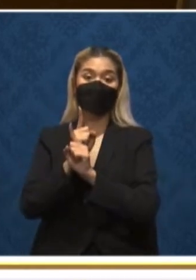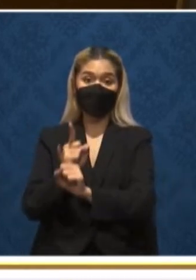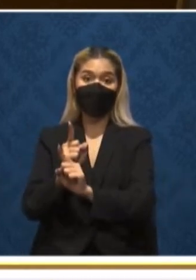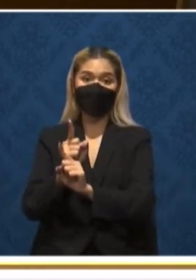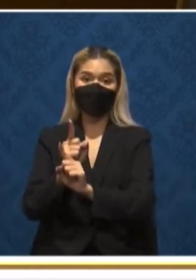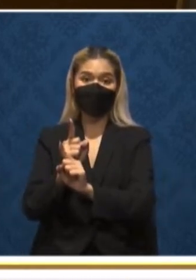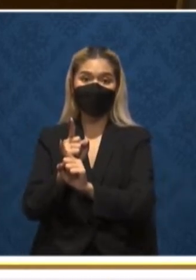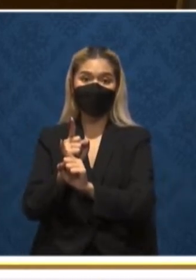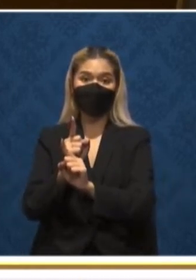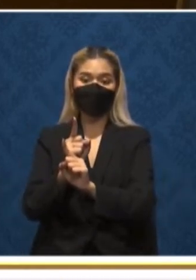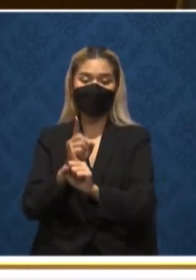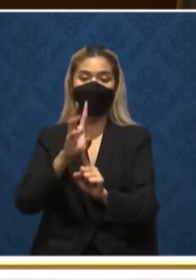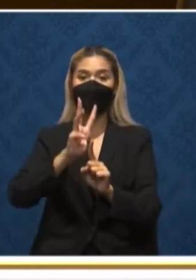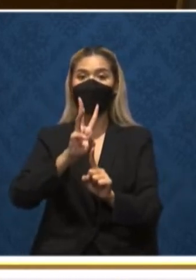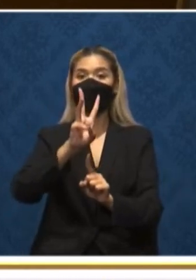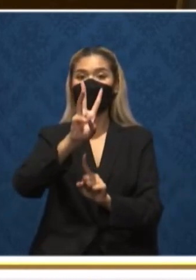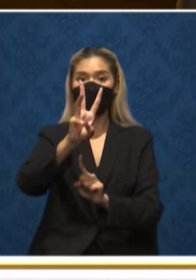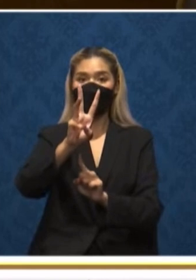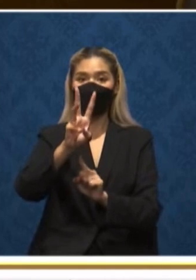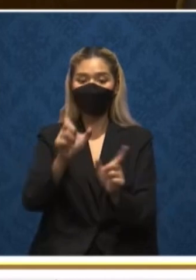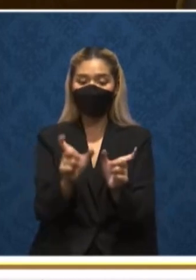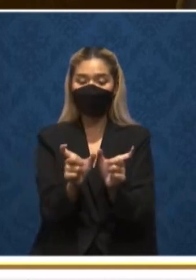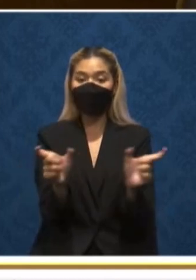ข้อ6วรรค3นะ